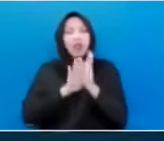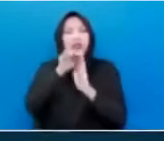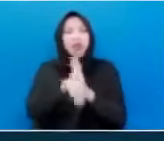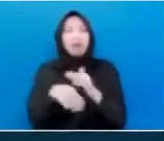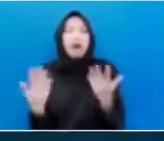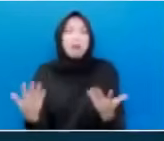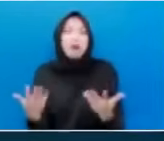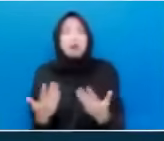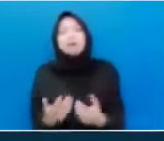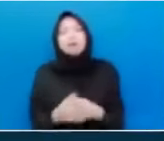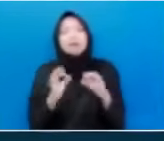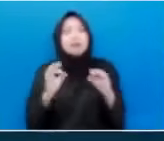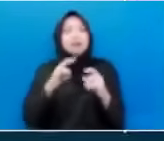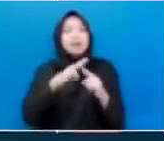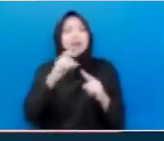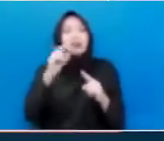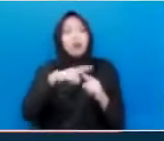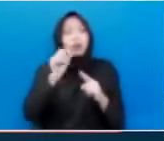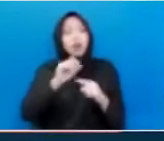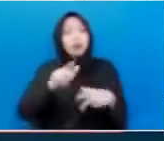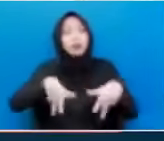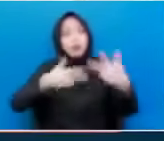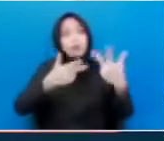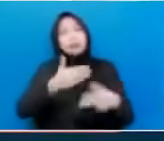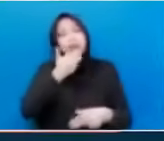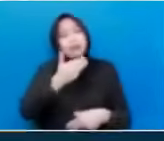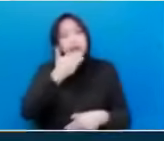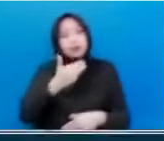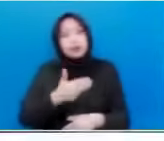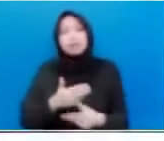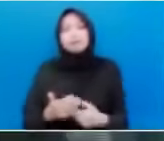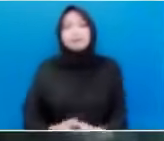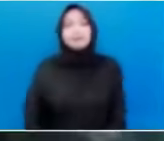Ya baik terima kasih Mas Toto sudah bergabung bersama kami di malam mal